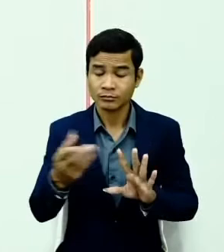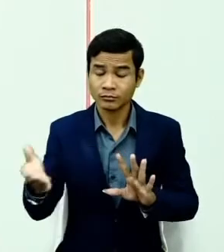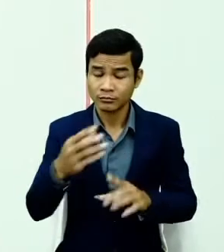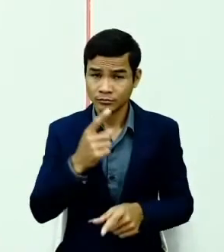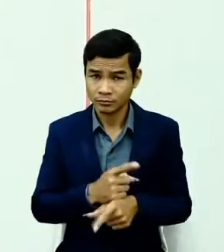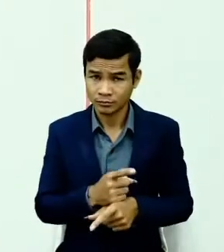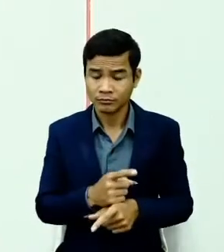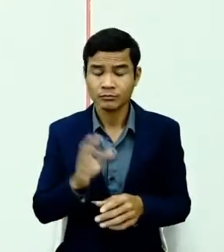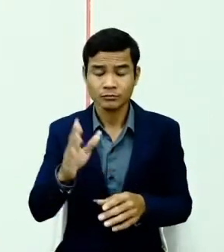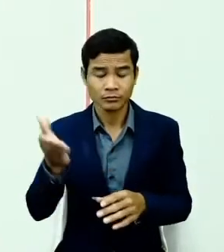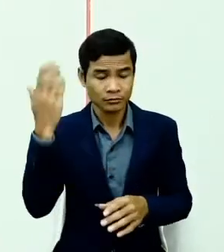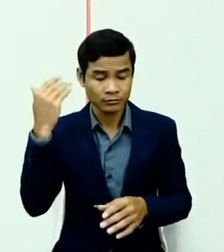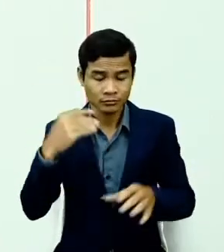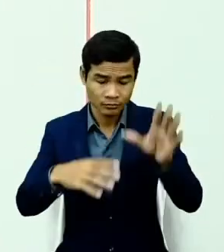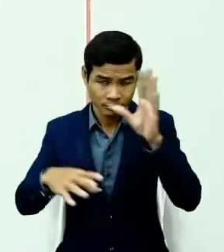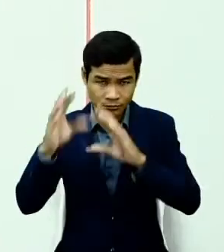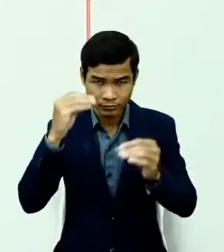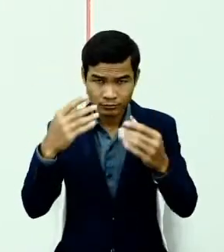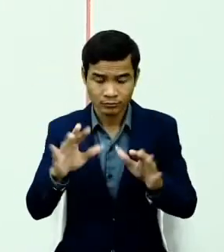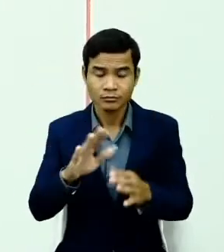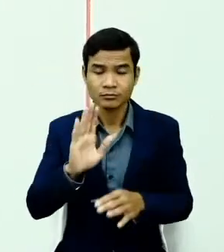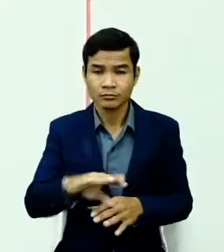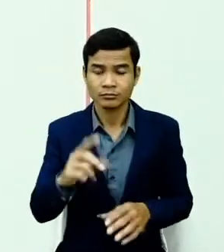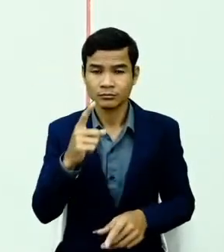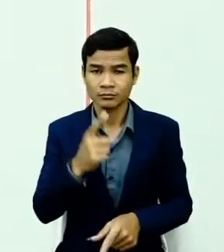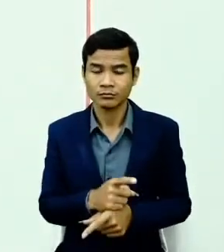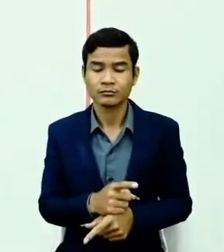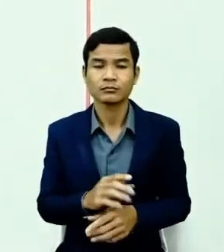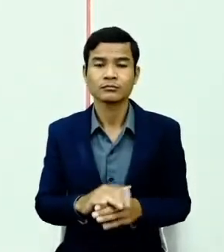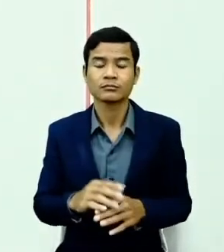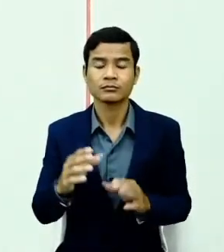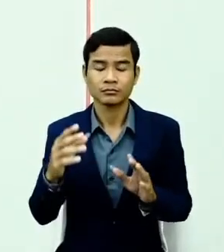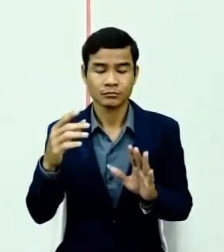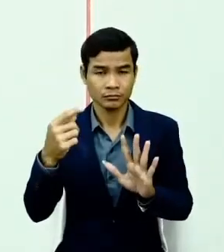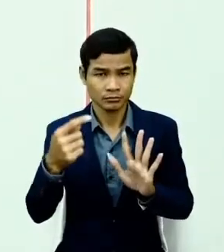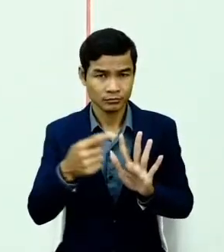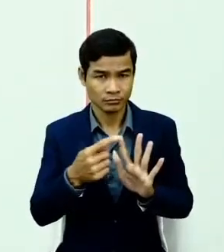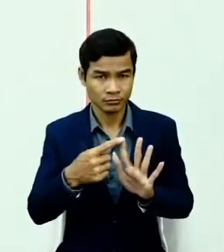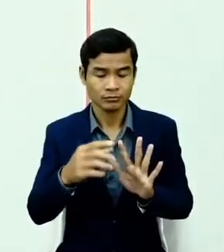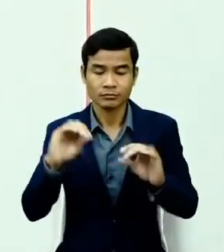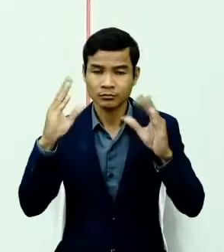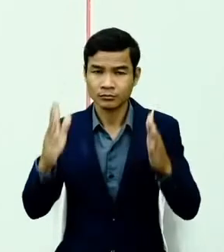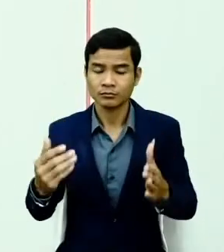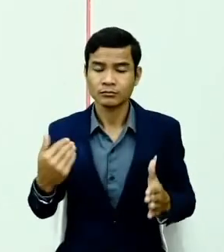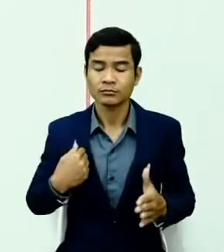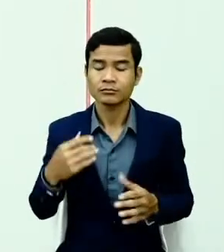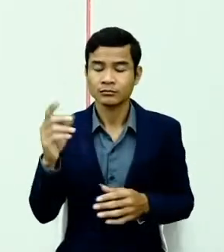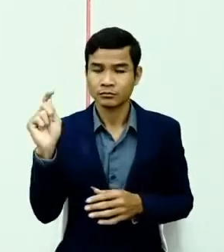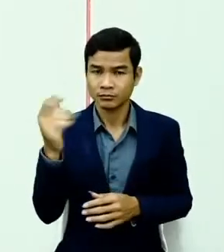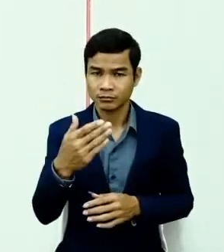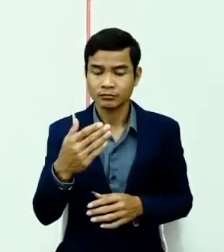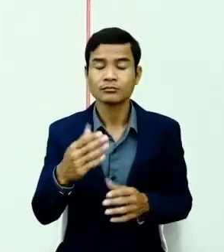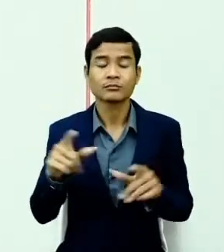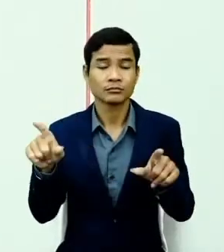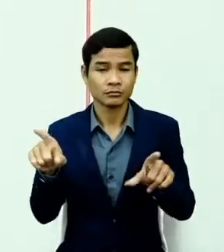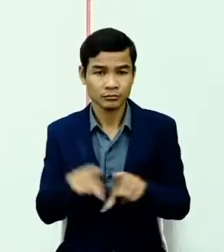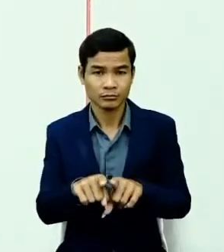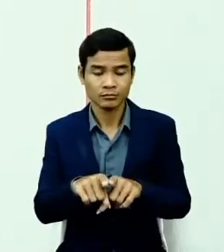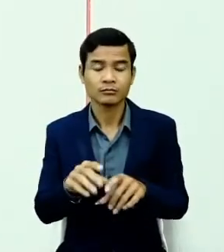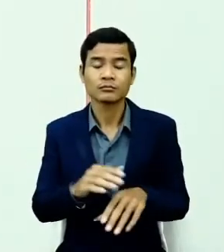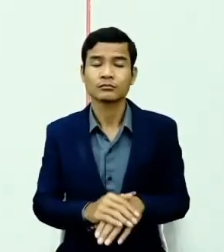ដែលយើងបានរៀនកាលពីថ្ងៃមុនហើយណាអញ្ចឹងស្រៈអីអ្នកគ្រូក៏មានរូបភាពដែលតាក់ទង